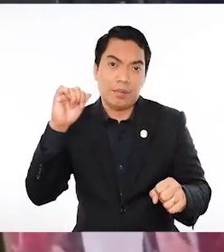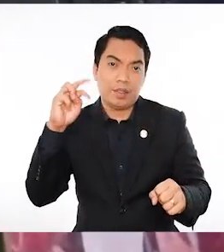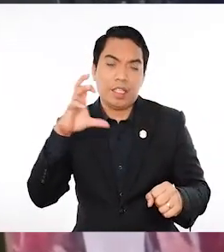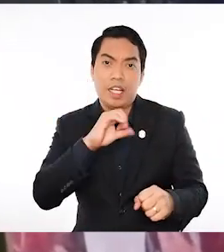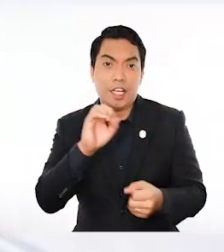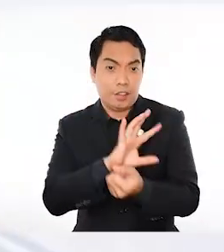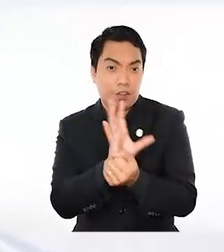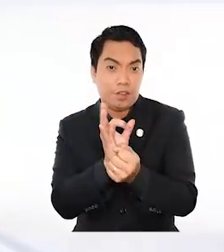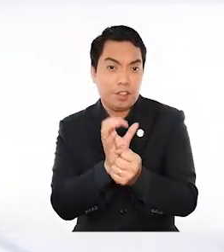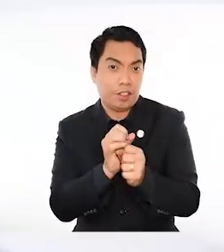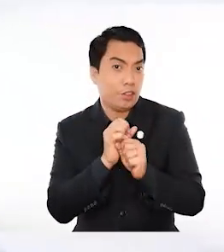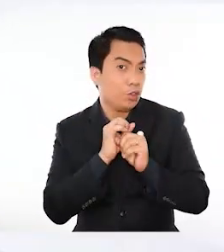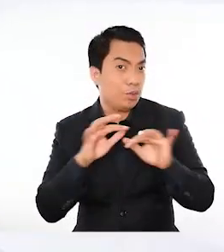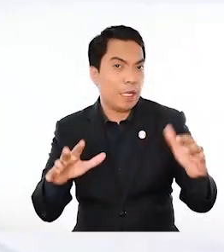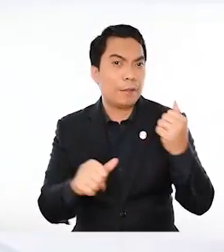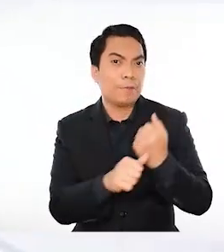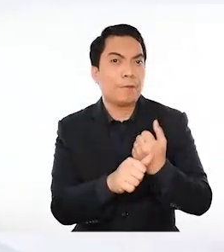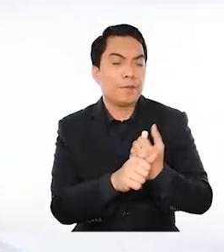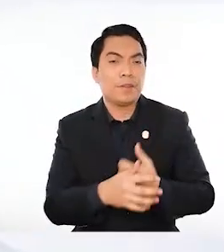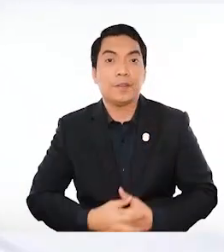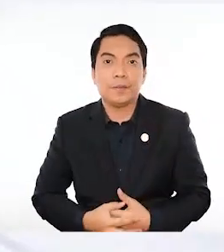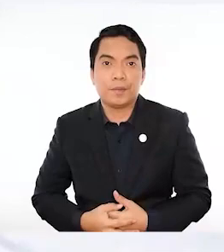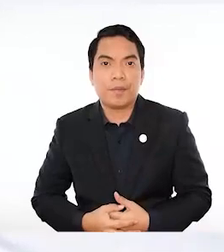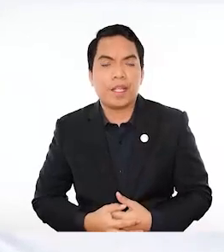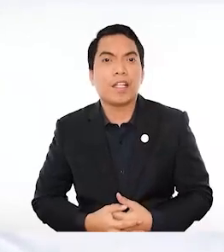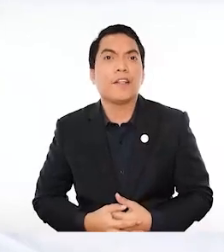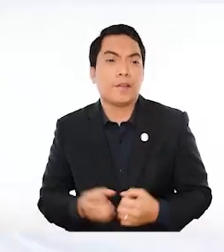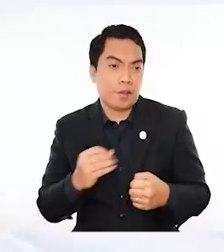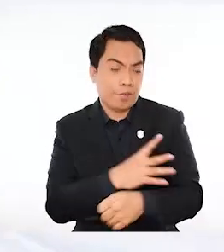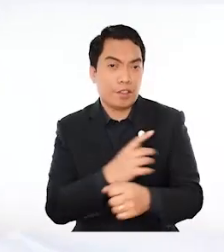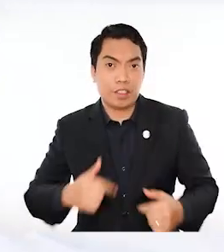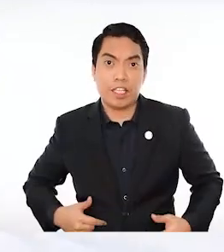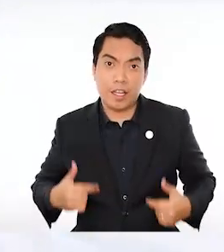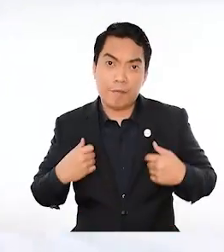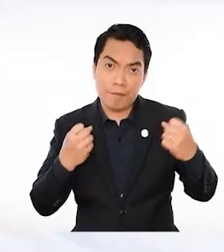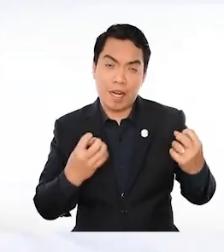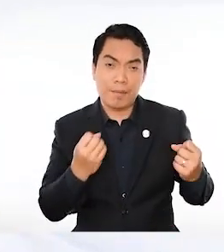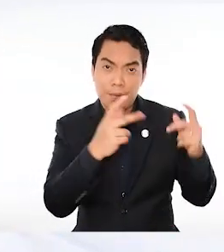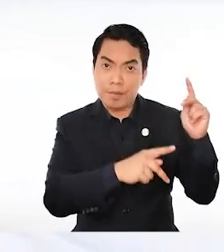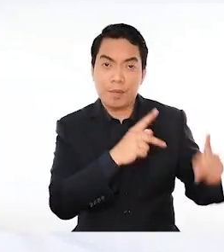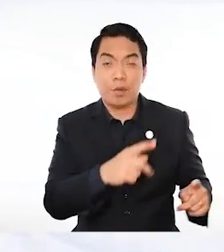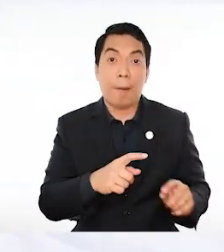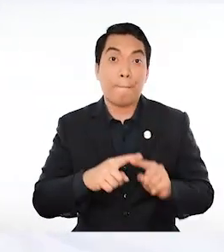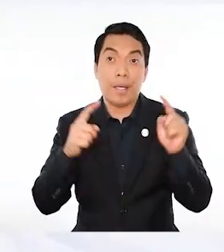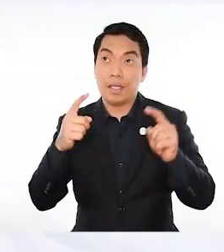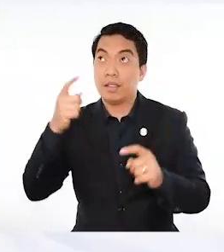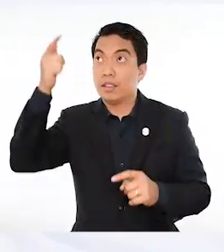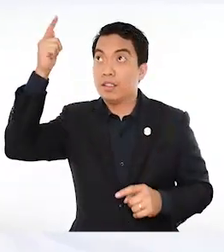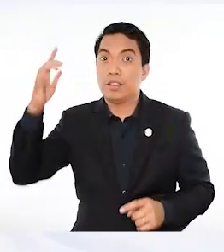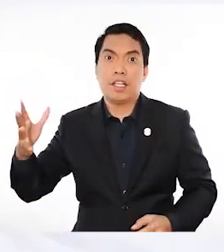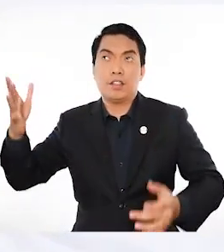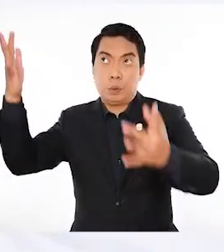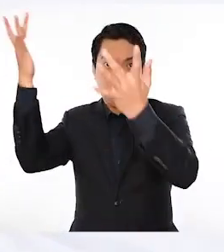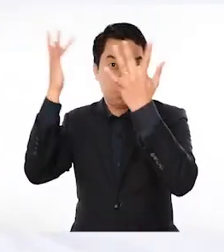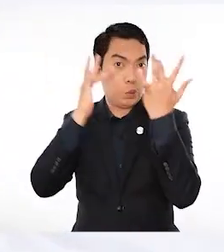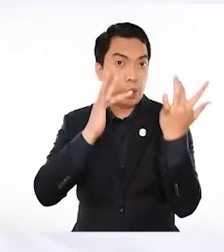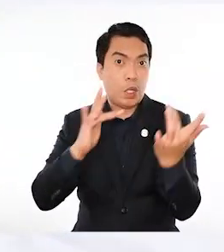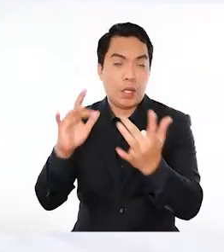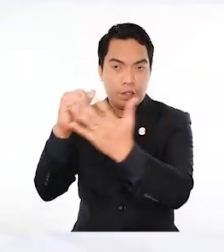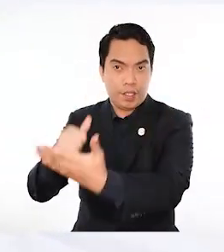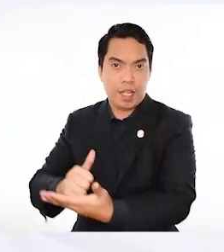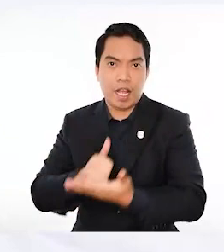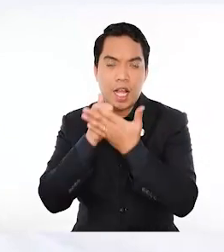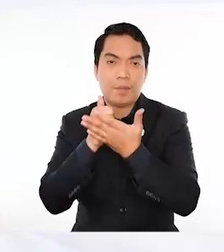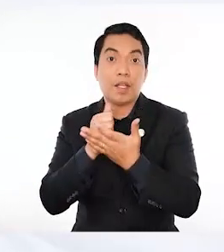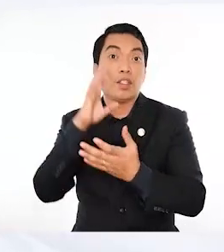na nakaapekto sa kabuhayan ng marami. Subalit sa tulong at awa ng Panginoong Diyos, ay nakatawid ang mga